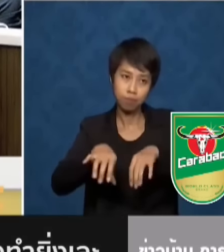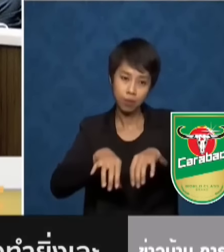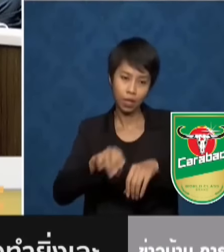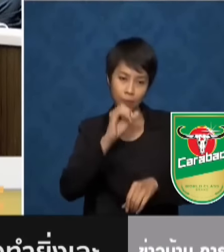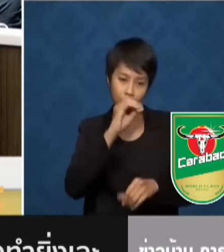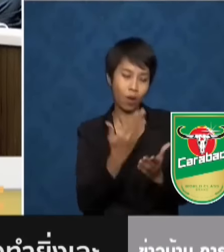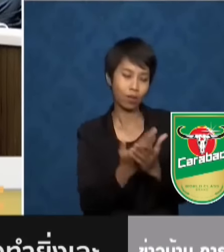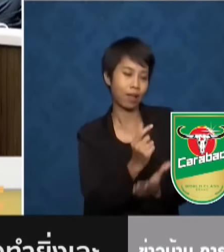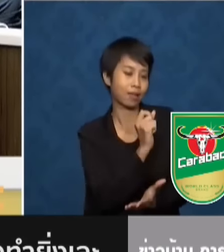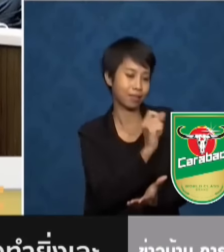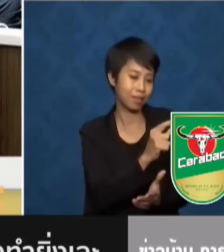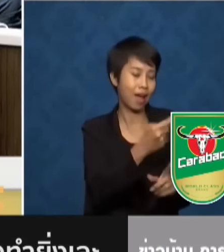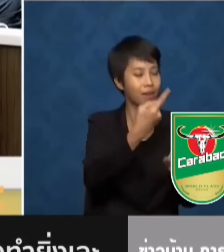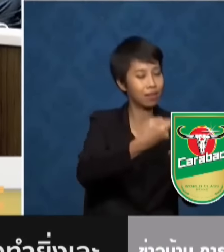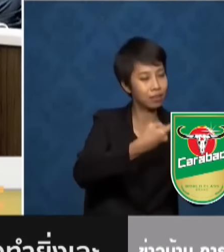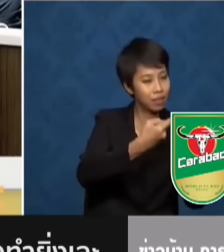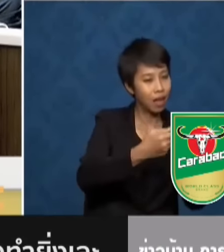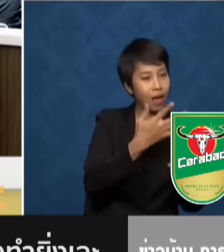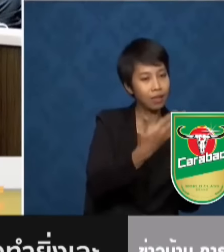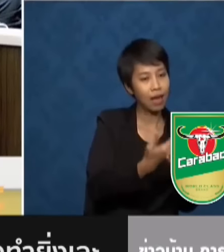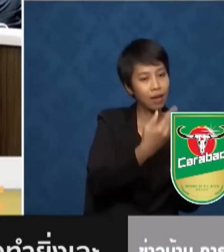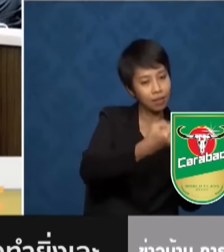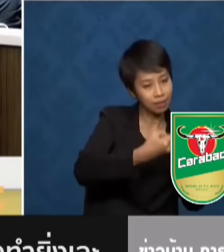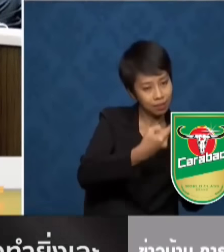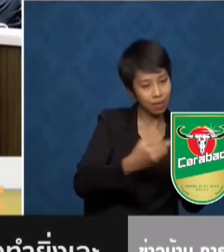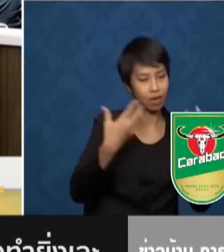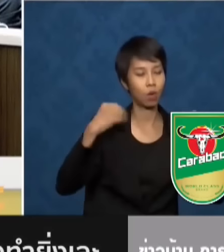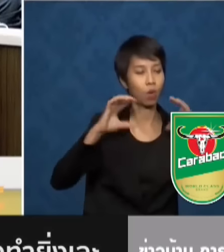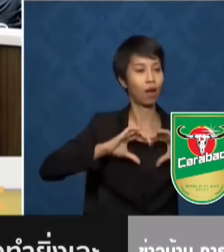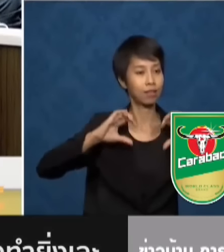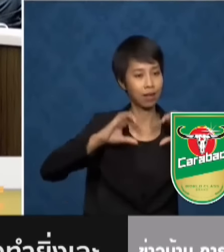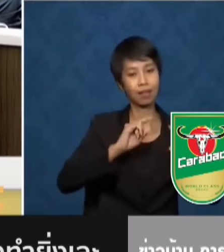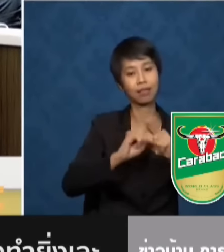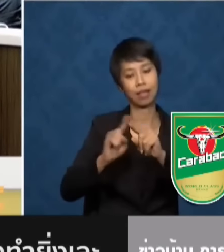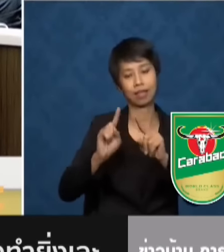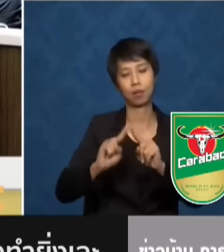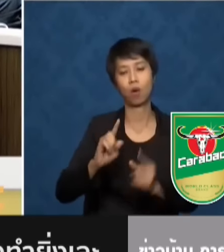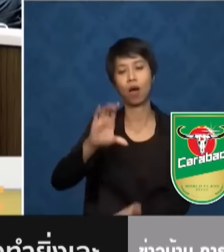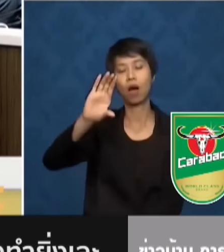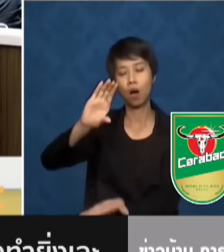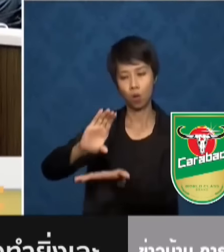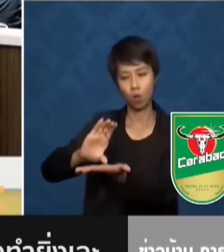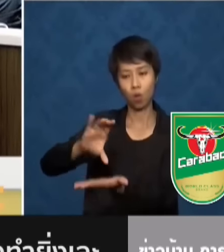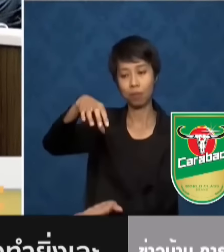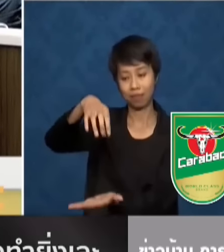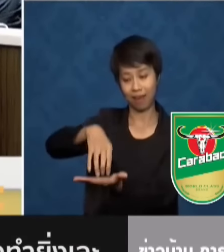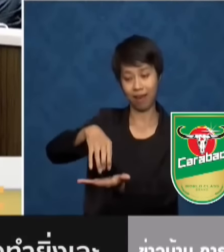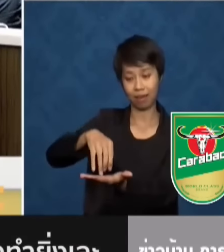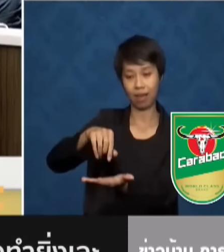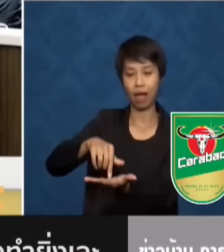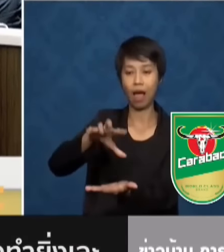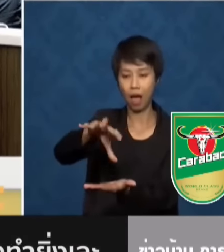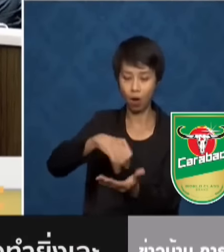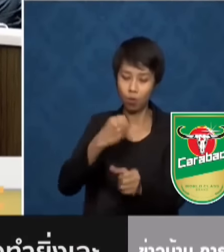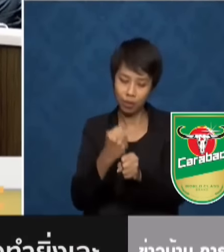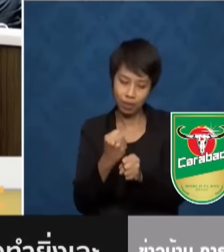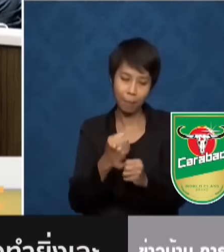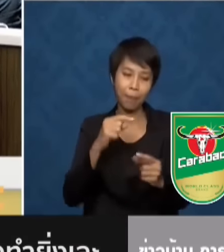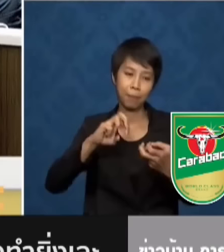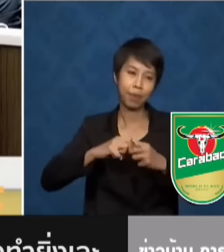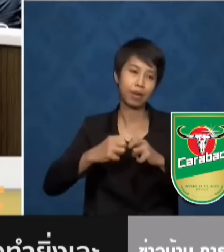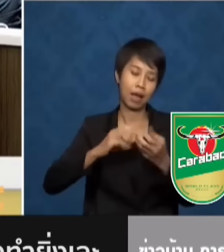อะไรที่จะช่วยพยุงกำลังซื้อในระยะสั้นของประชาชนตัวเล็กตัวน้ อ ยส่วนวอลเล็ตที่บอกพยายามจะทำกันเลยนะฮะล่